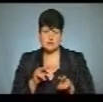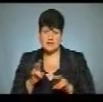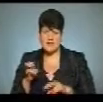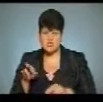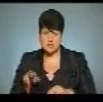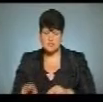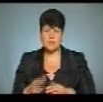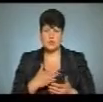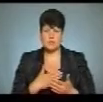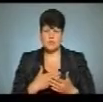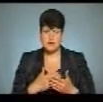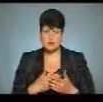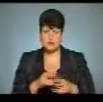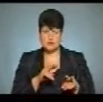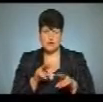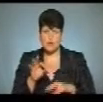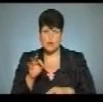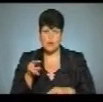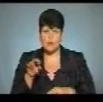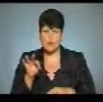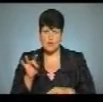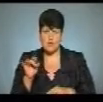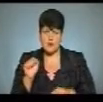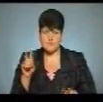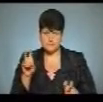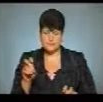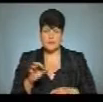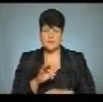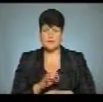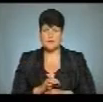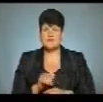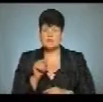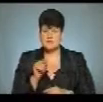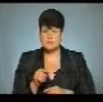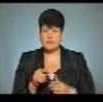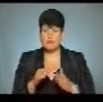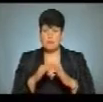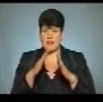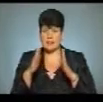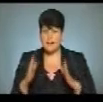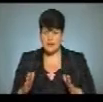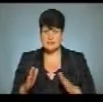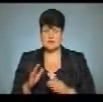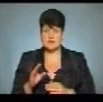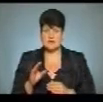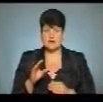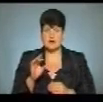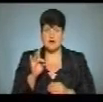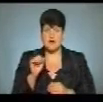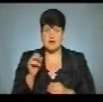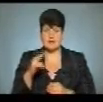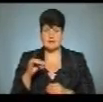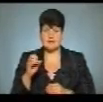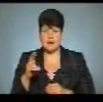громадянської мережі «Опора» Ольга Галушка. За її словами, в палаці з емблемою радикальної партії Олега Ляшка роздавали